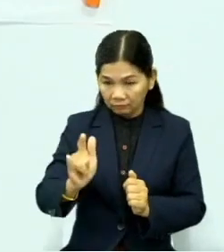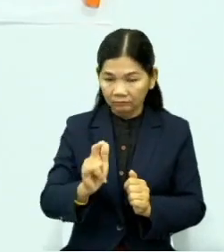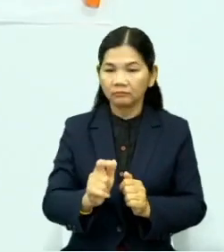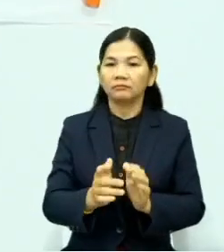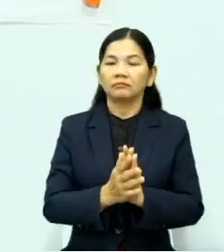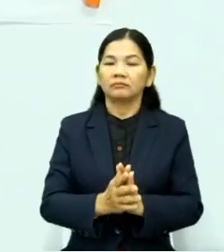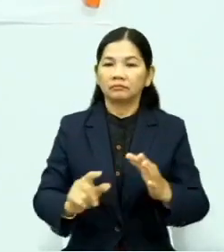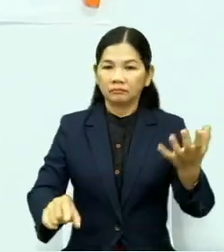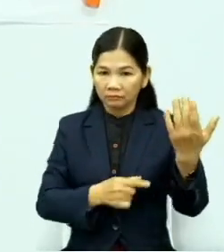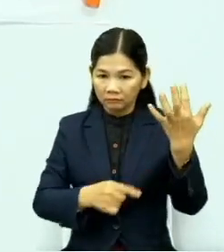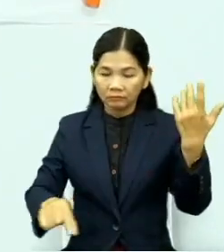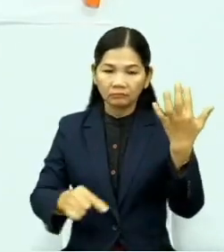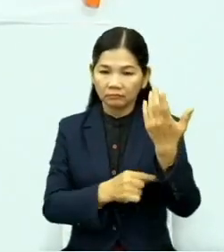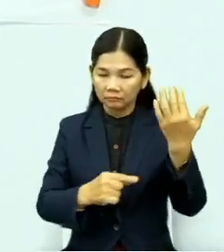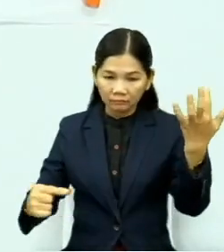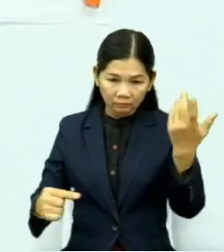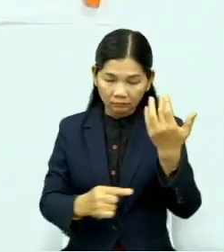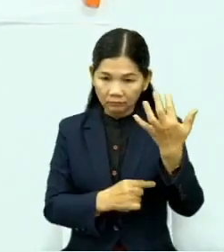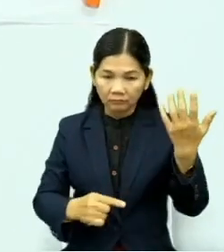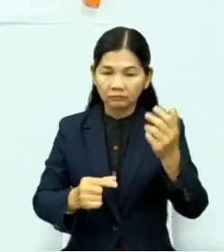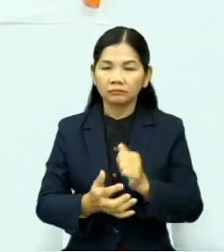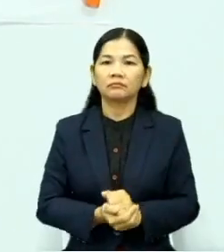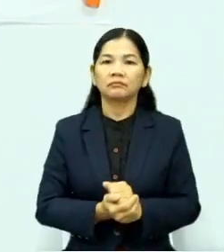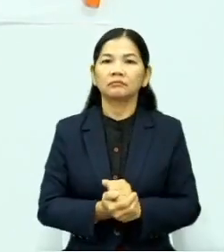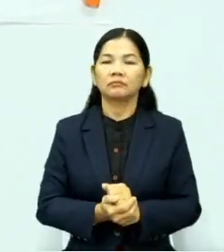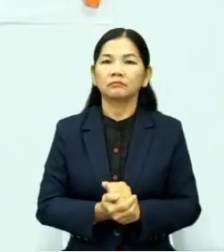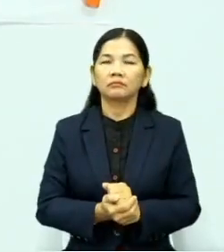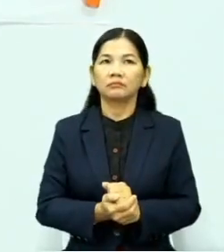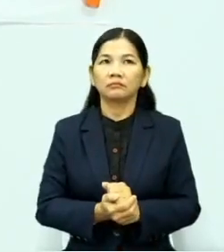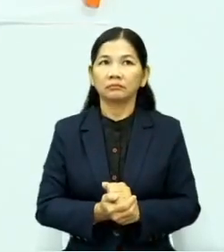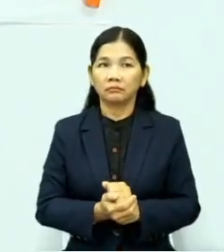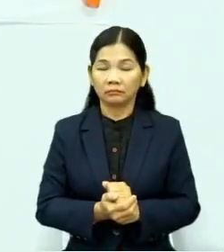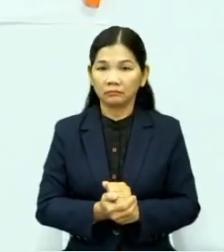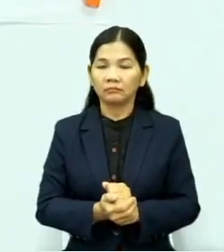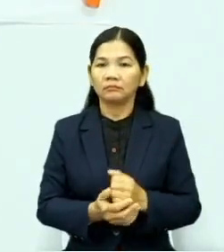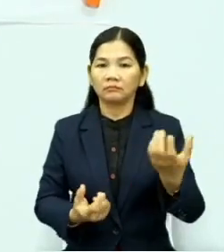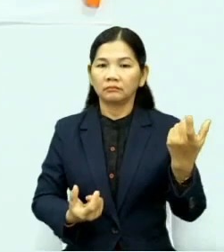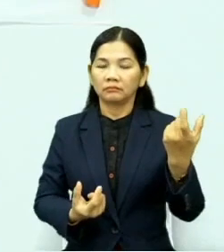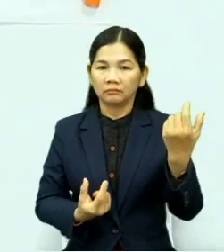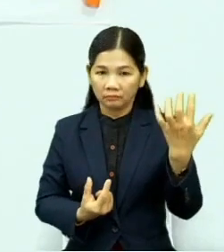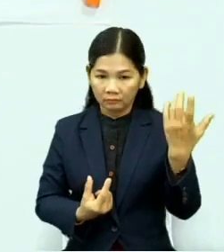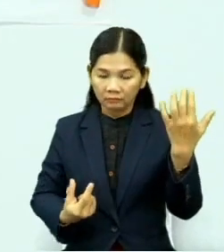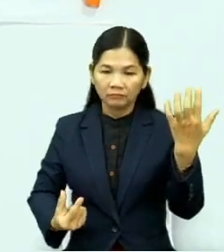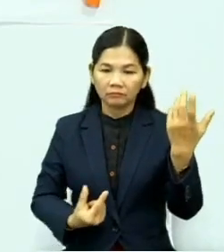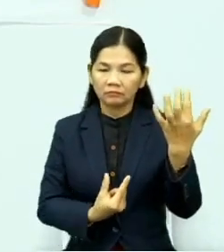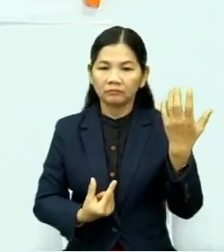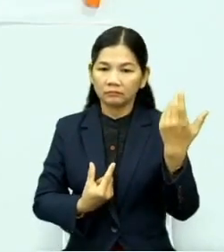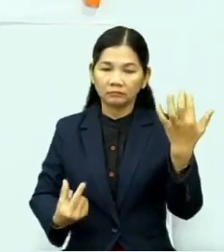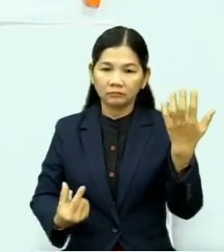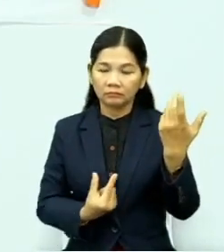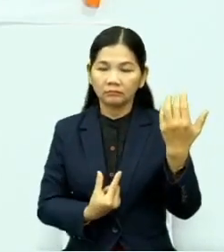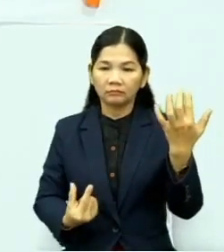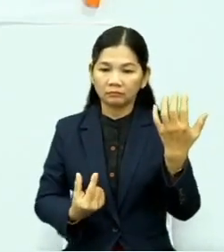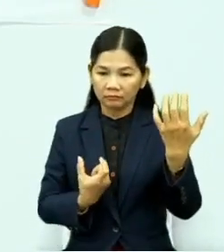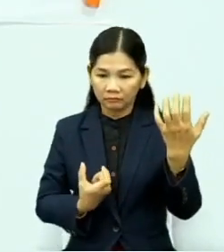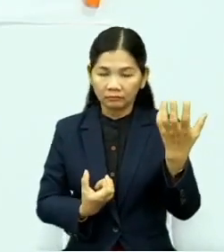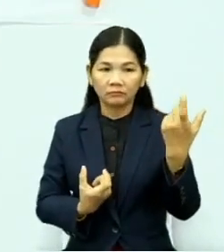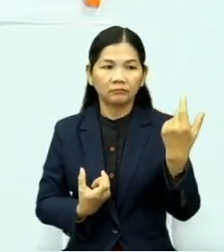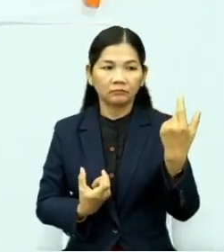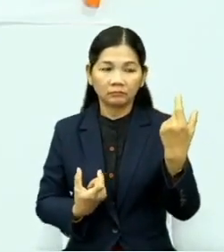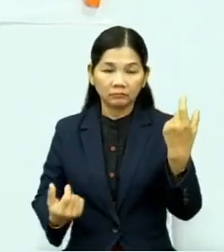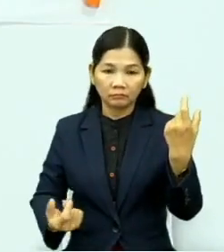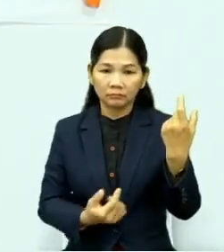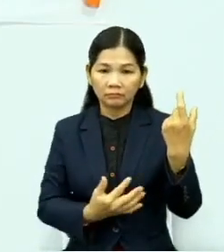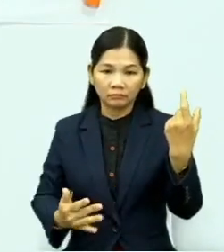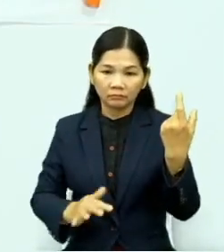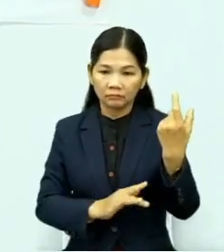đỉnh nè con chàng chẳng nơi bị sờ nơi bị trơ nâng nơi bị phồng chẳng con trơ cụp chuột tới bị mùi na ta sờ